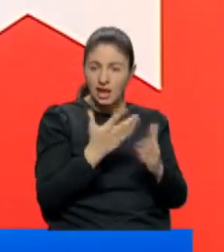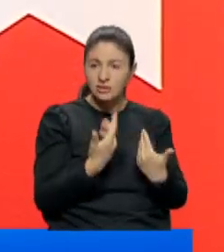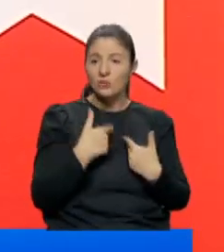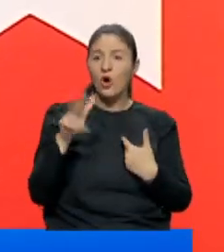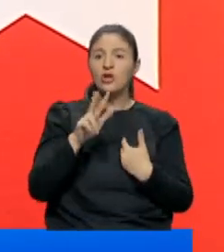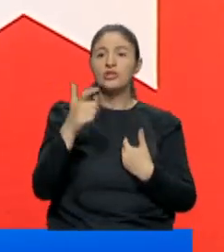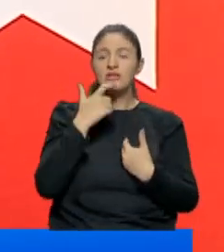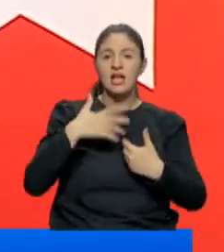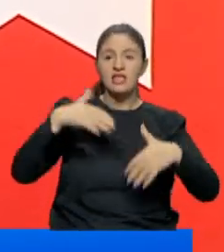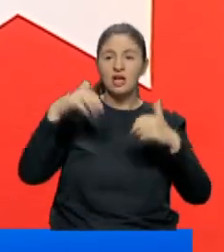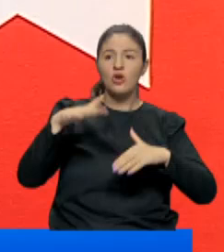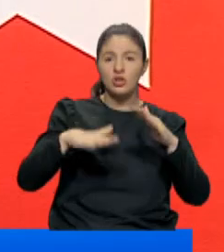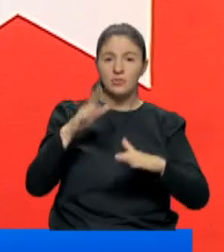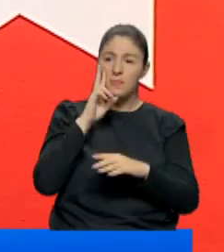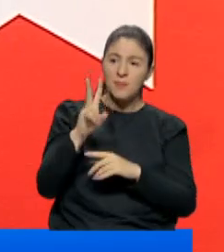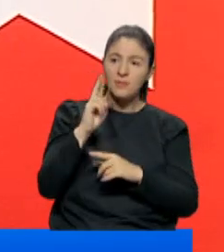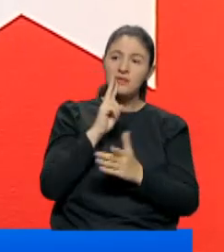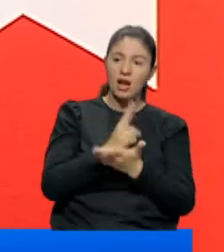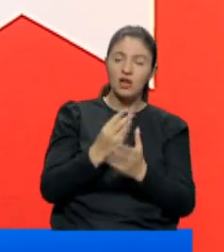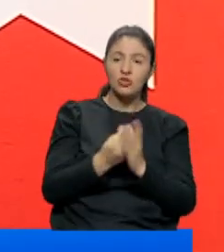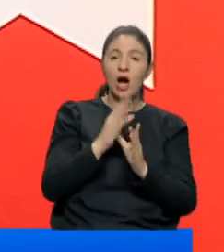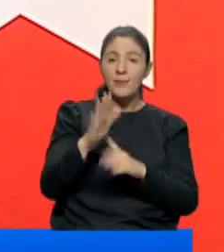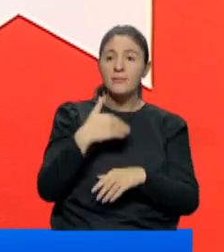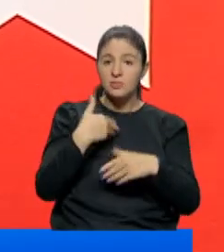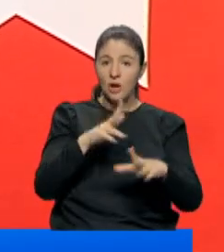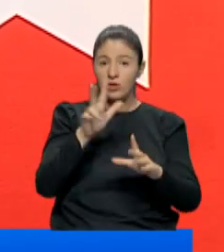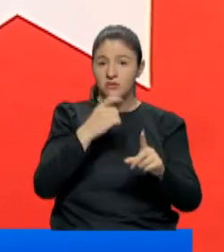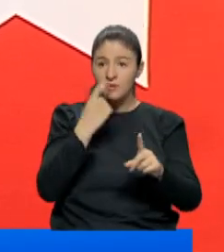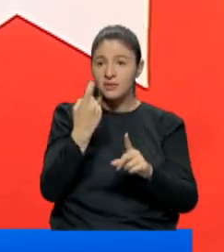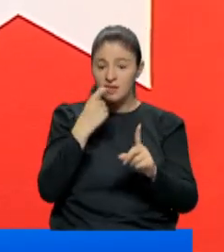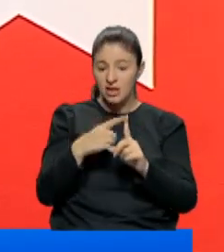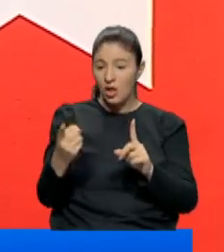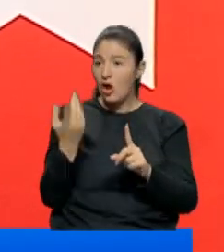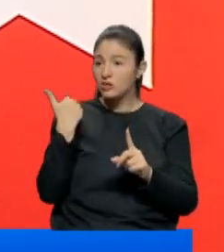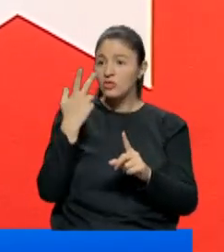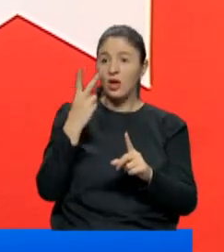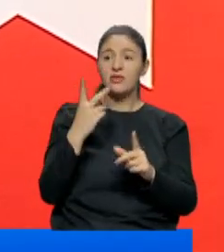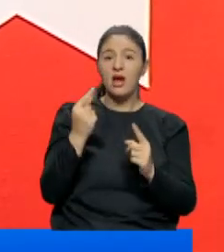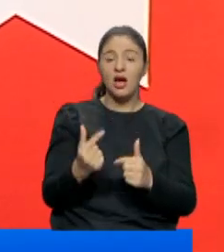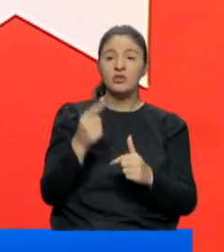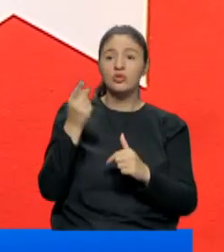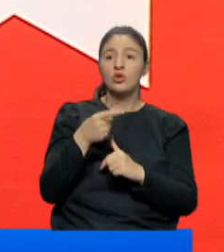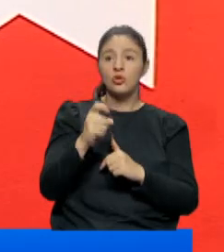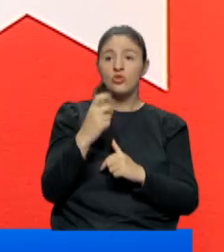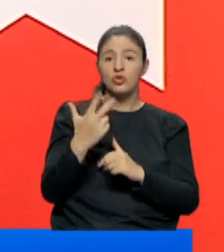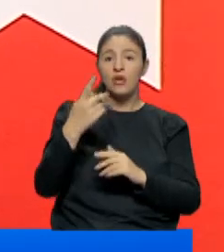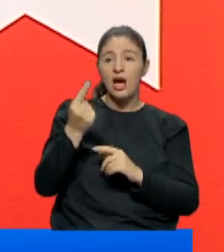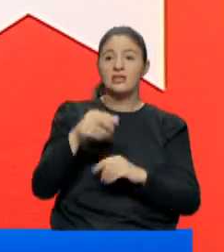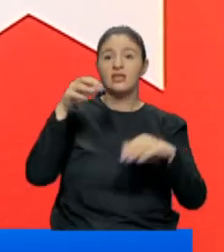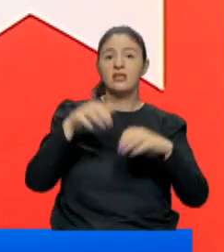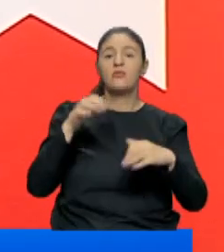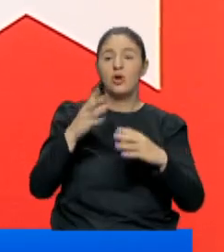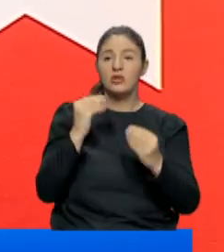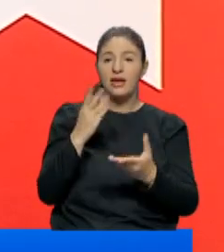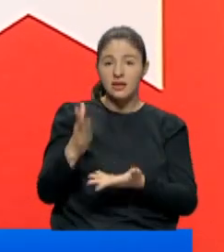30 yılına yağış ortalaması üzere bir karar veriyor ama biz bırakın 30 yılı bir yıl öncesine göre daha az yüzde 93 daha az